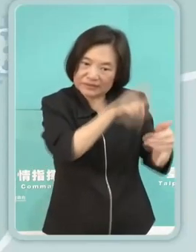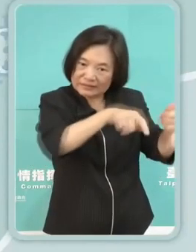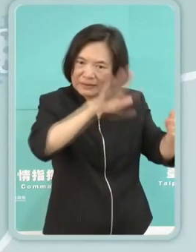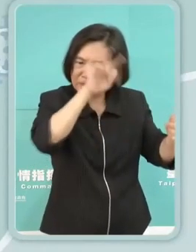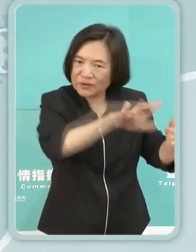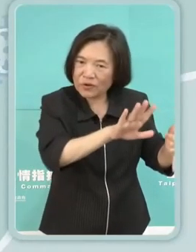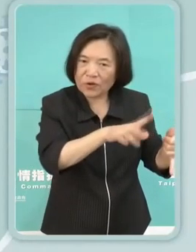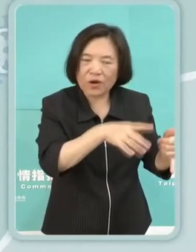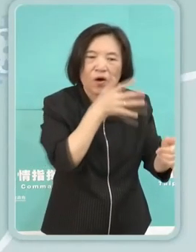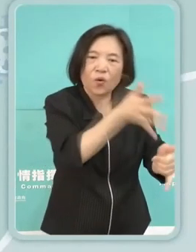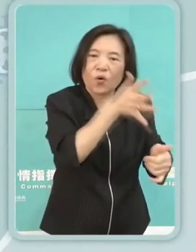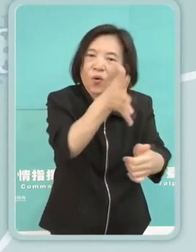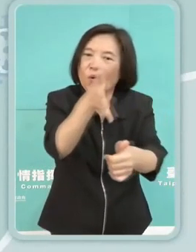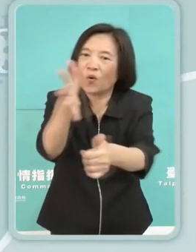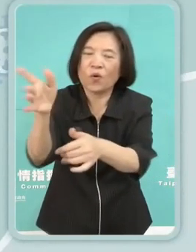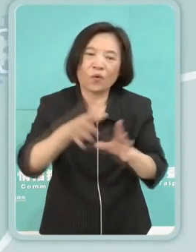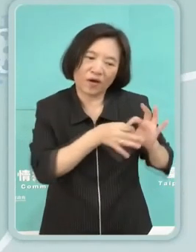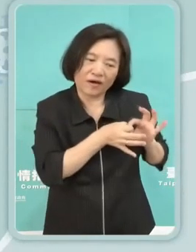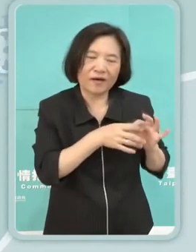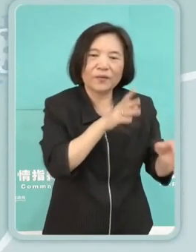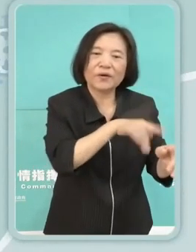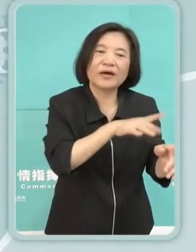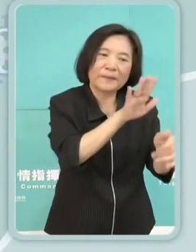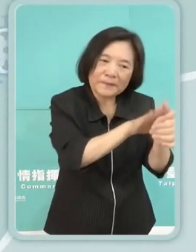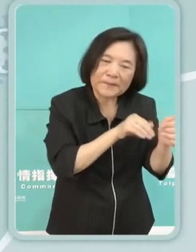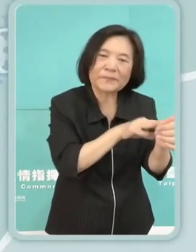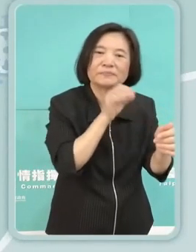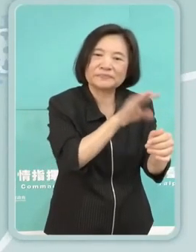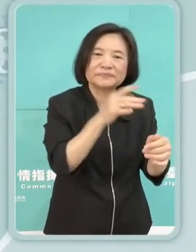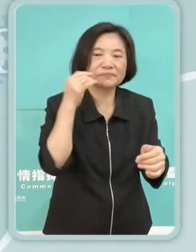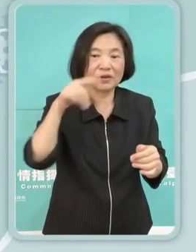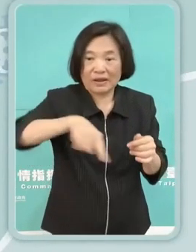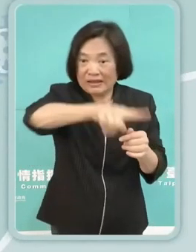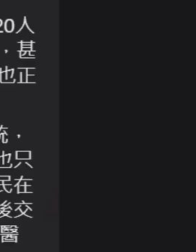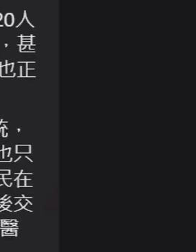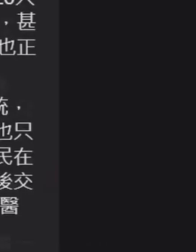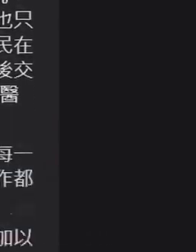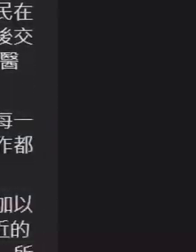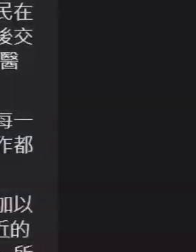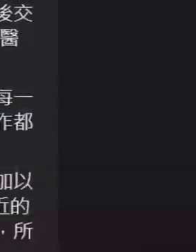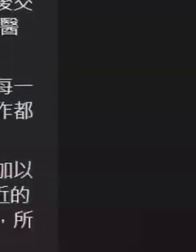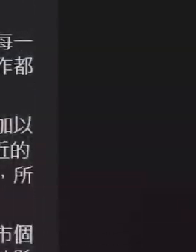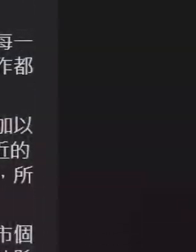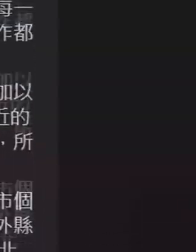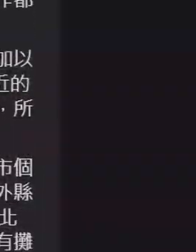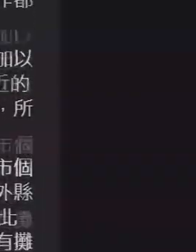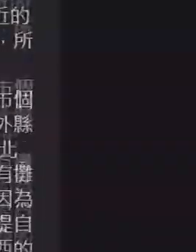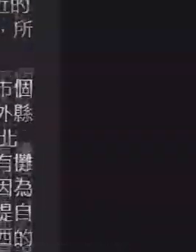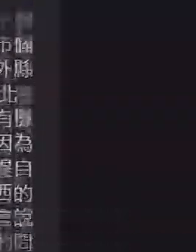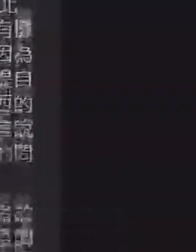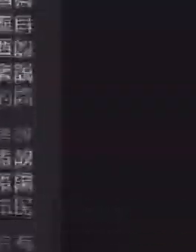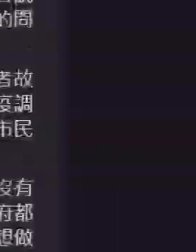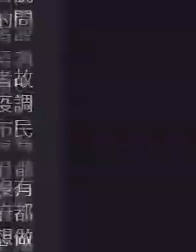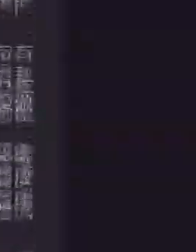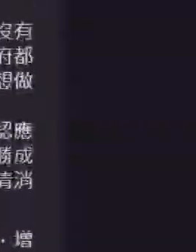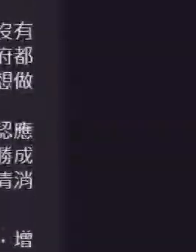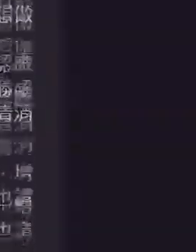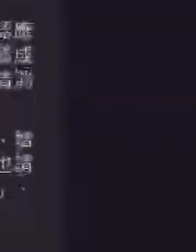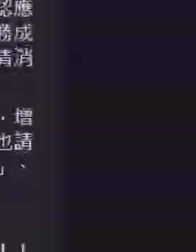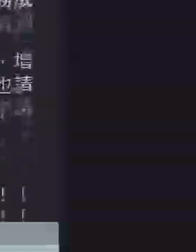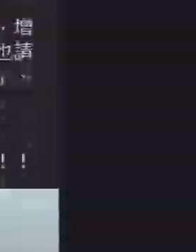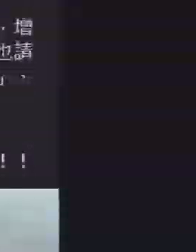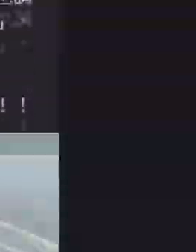疫调资料长怎样？台北市到底有没有做疫调？副市长黄珊珊日前在记者会上完整说明北